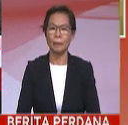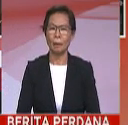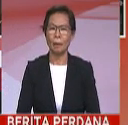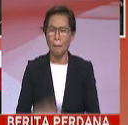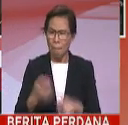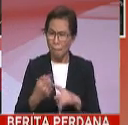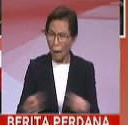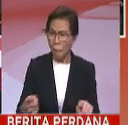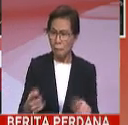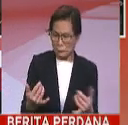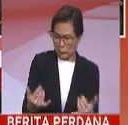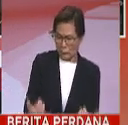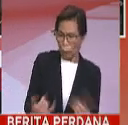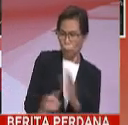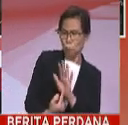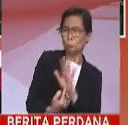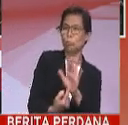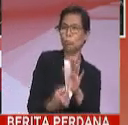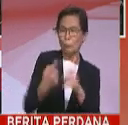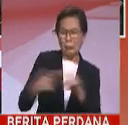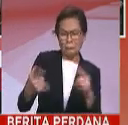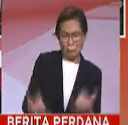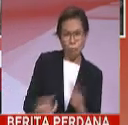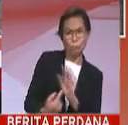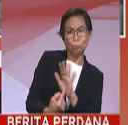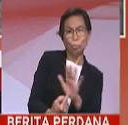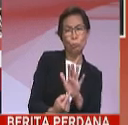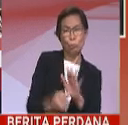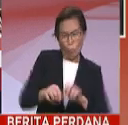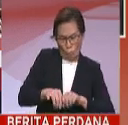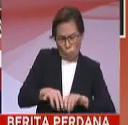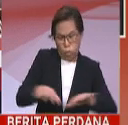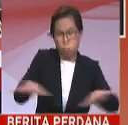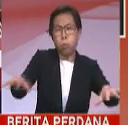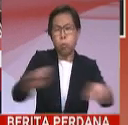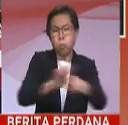Namun perkembangan semasa menunjukkan jangkitan dalam